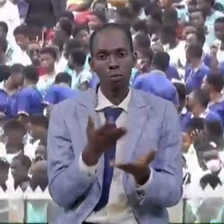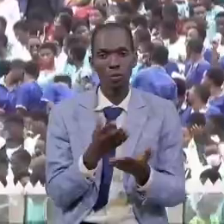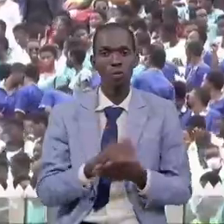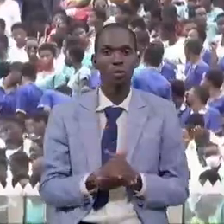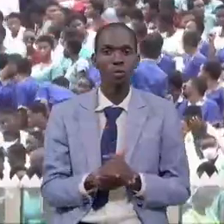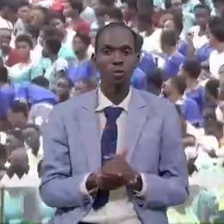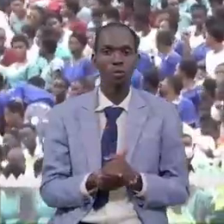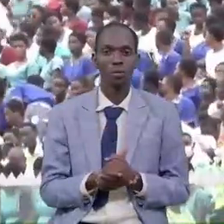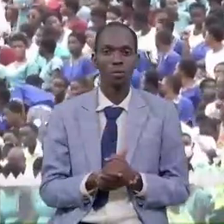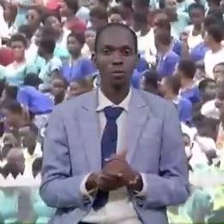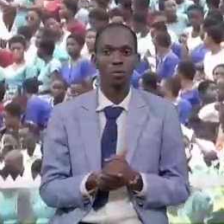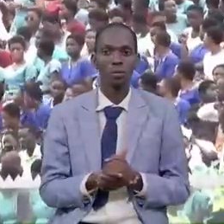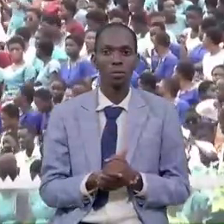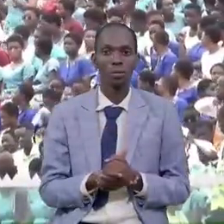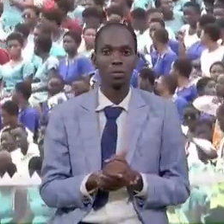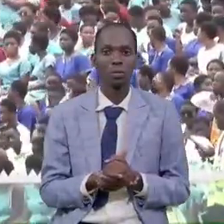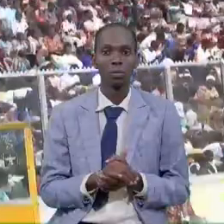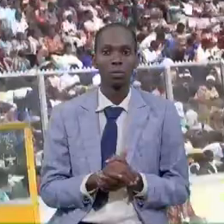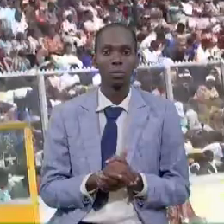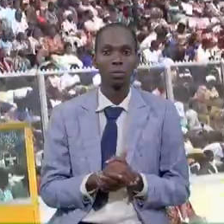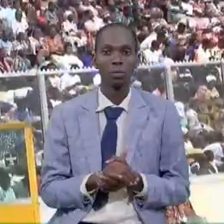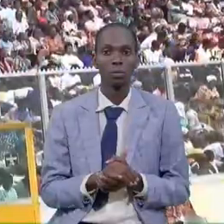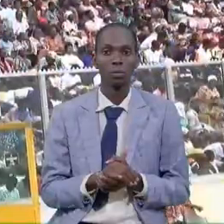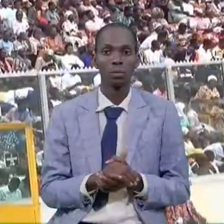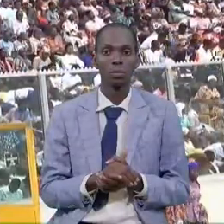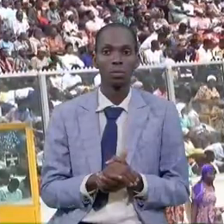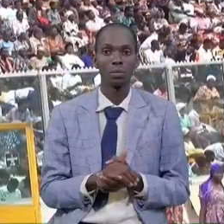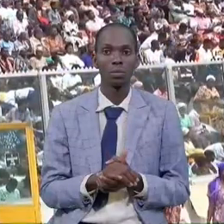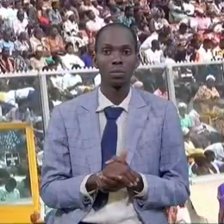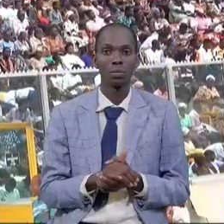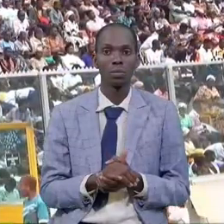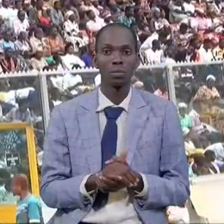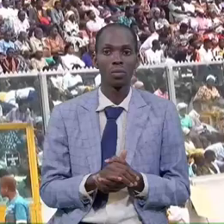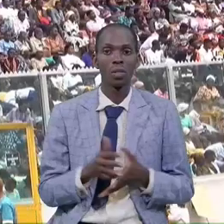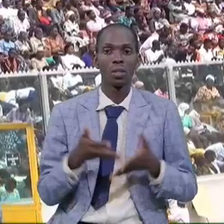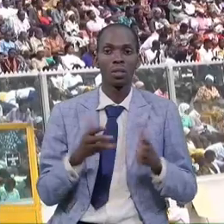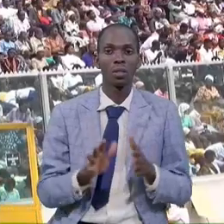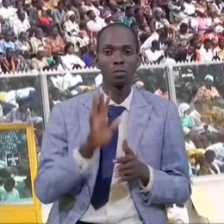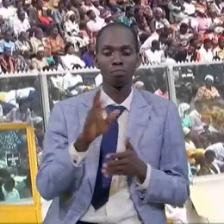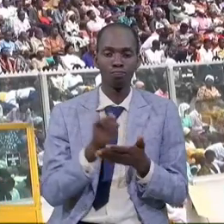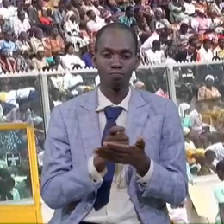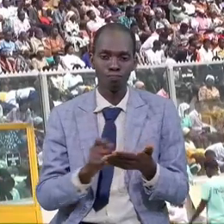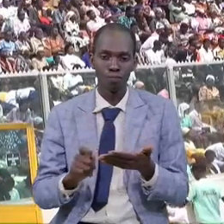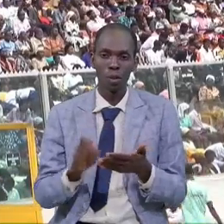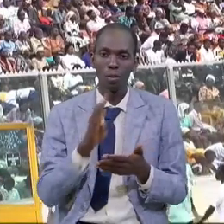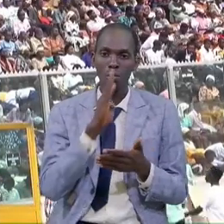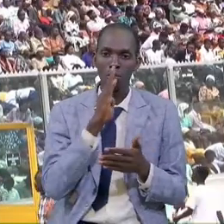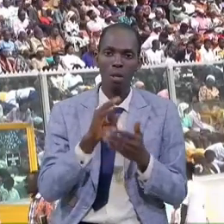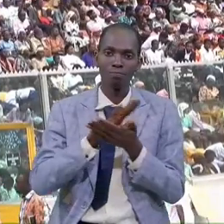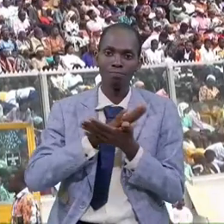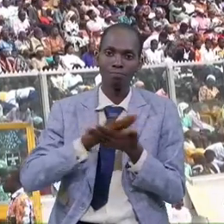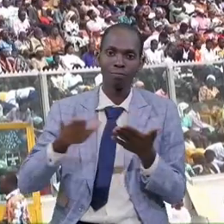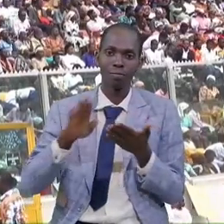garder contact et les aider. Let the writings be legible so that you're able to